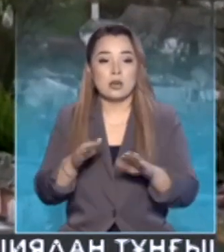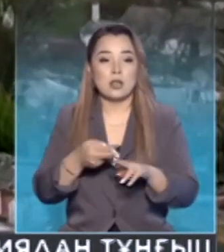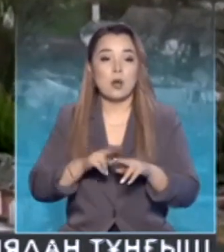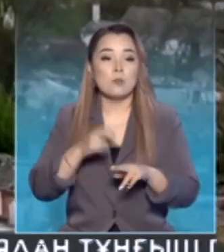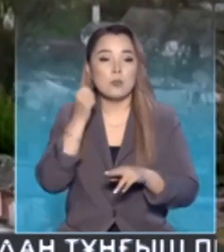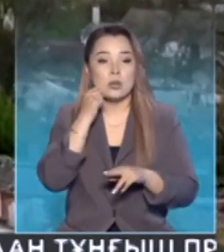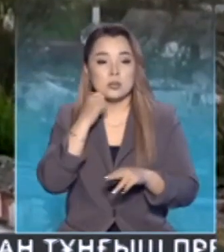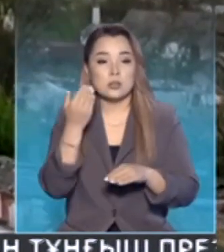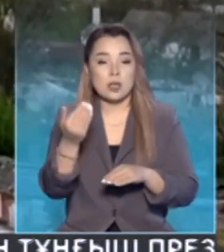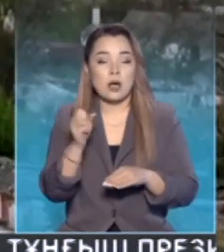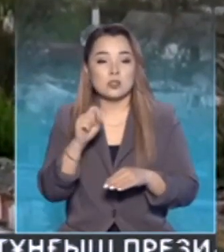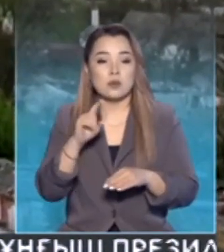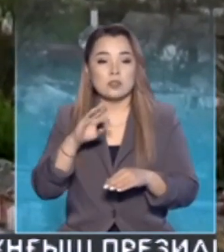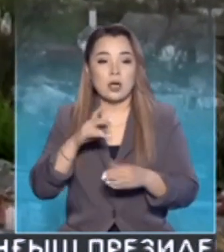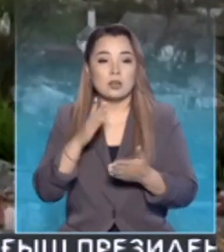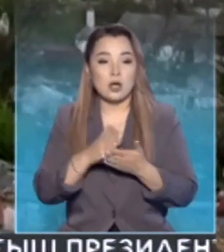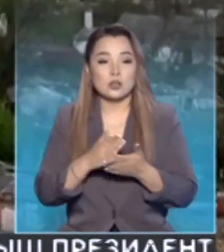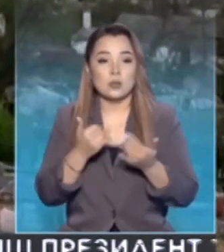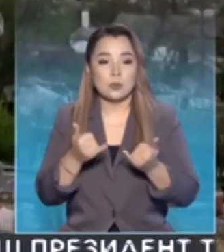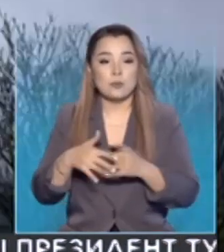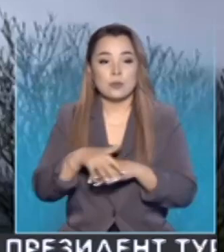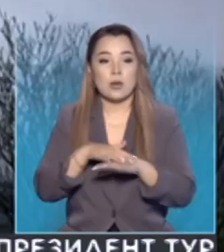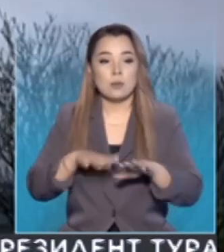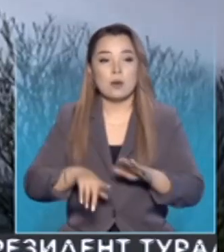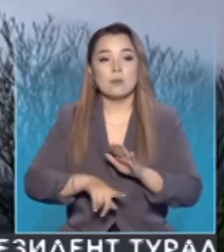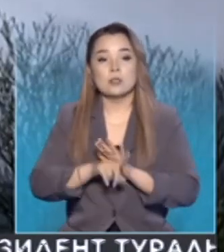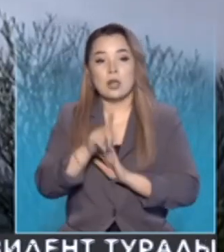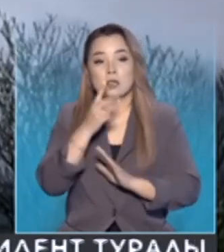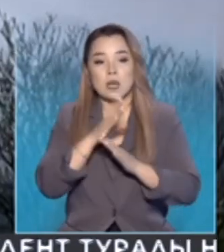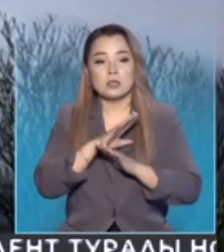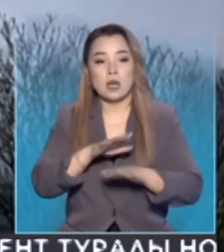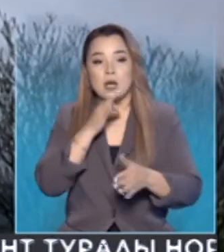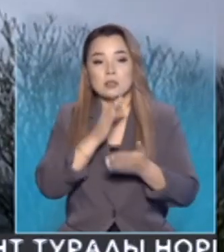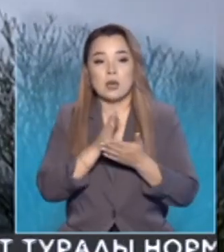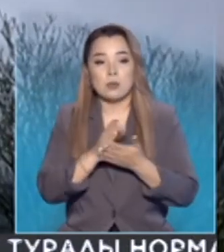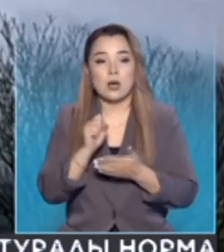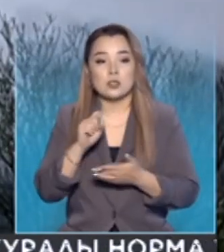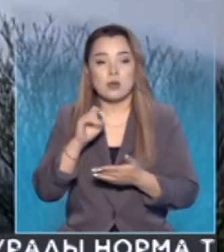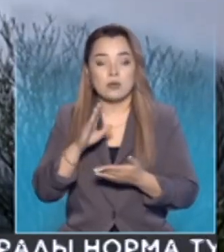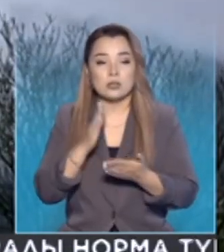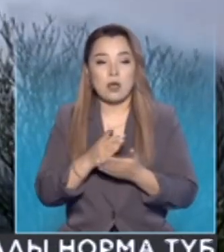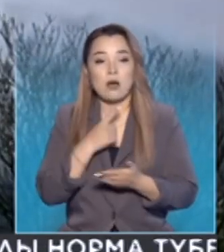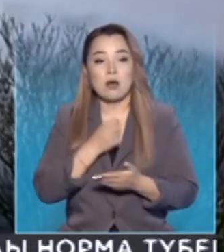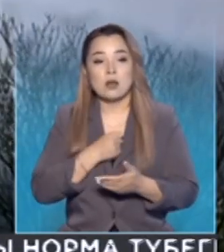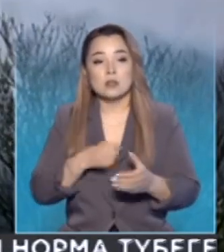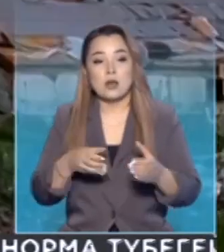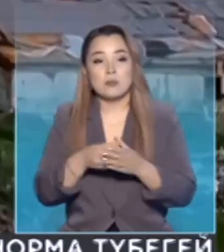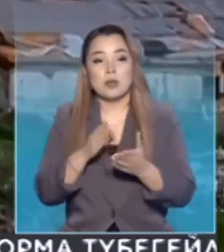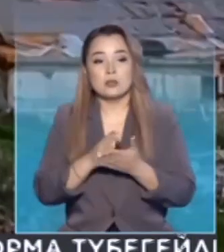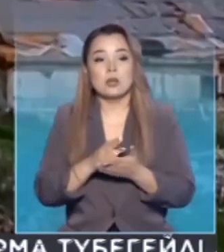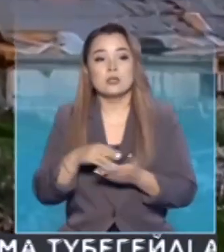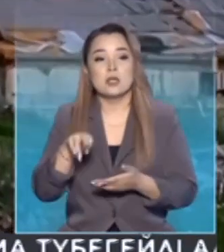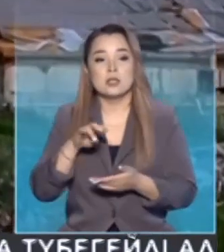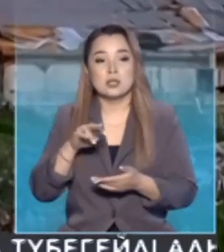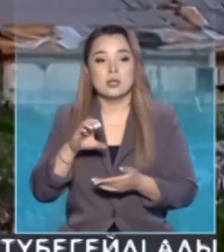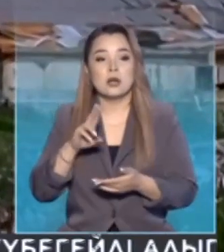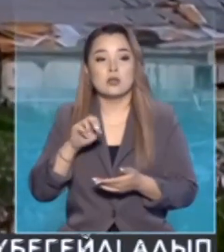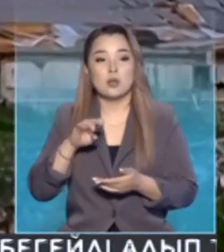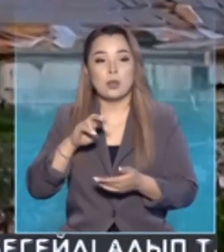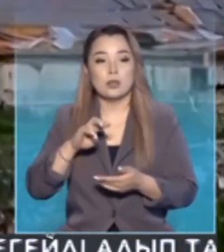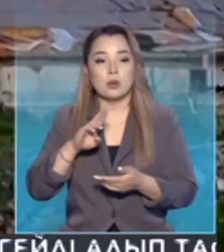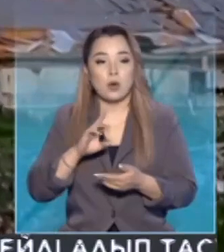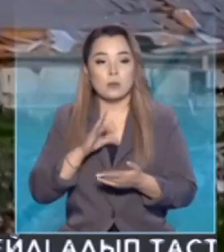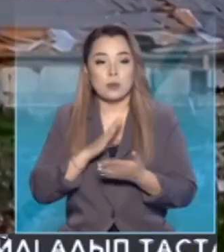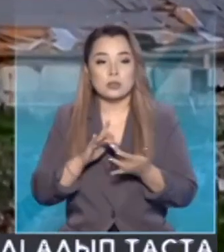болса, Азовстальда штурм басталғанын жоққа шығарып отыр. Ал Азов полкының командирі Денис Прокопенко Телеграм каналы